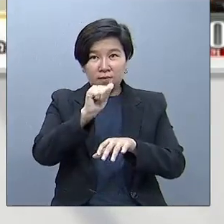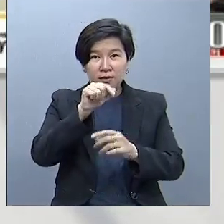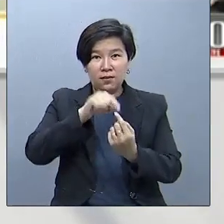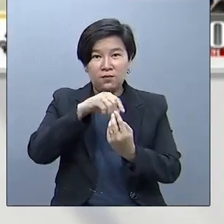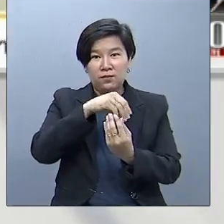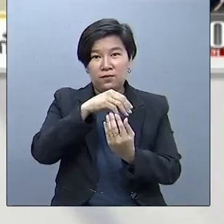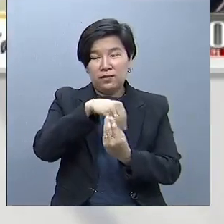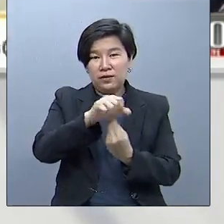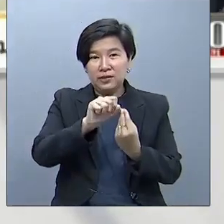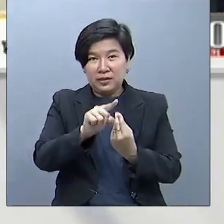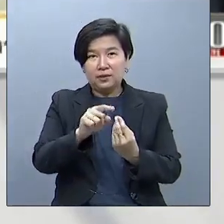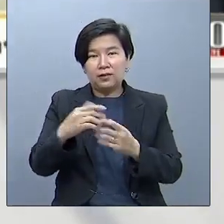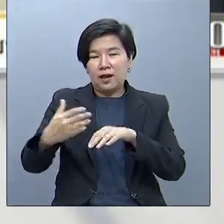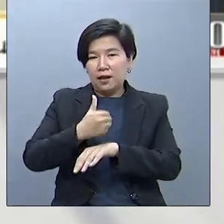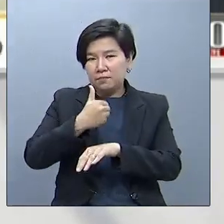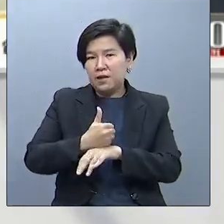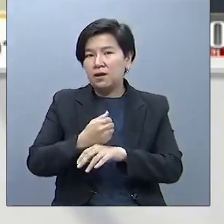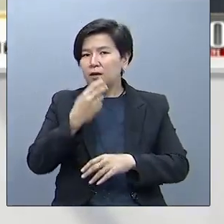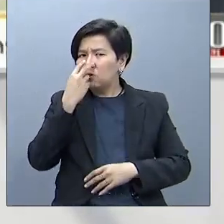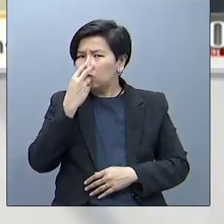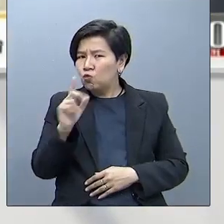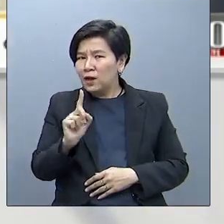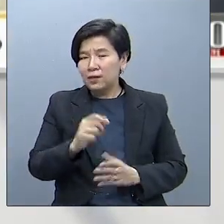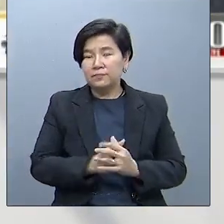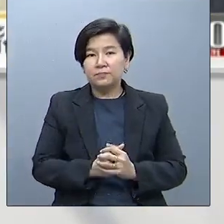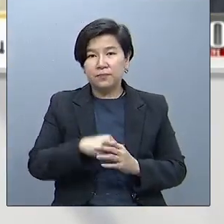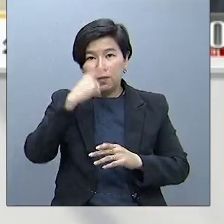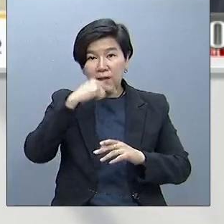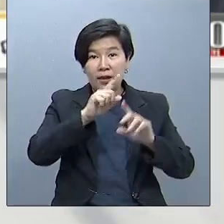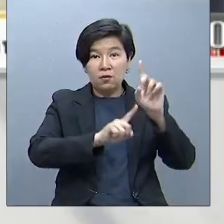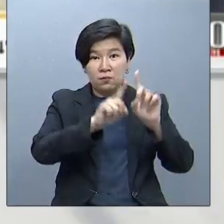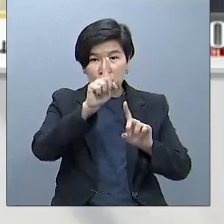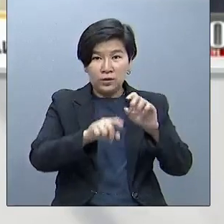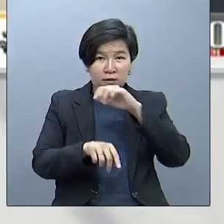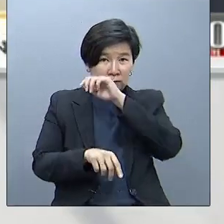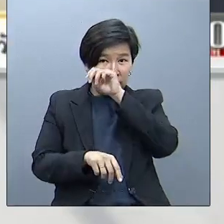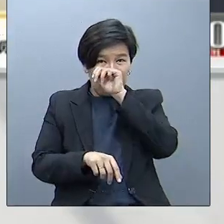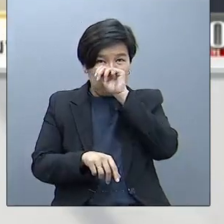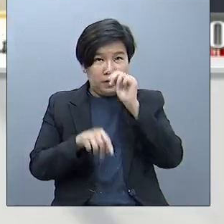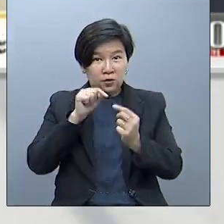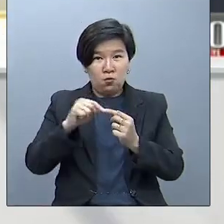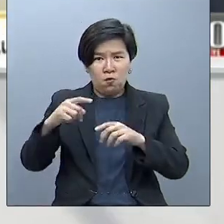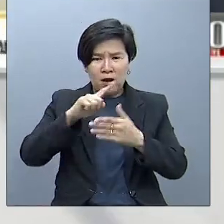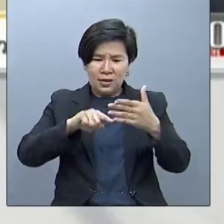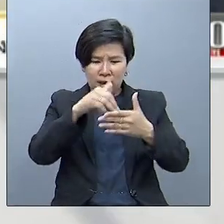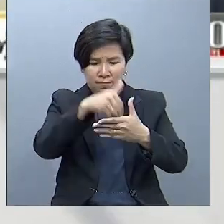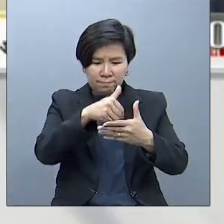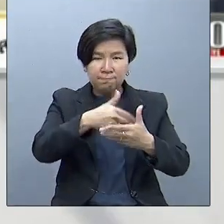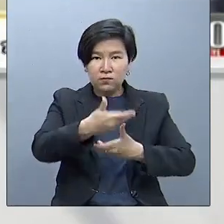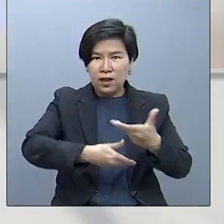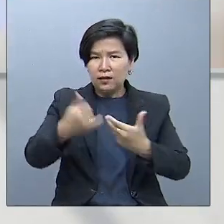ทศาตและการเมืองนะคะอาจาร์ก็มองวาจิ ๆ้แงโน้มหนไทยนี่ยมันตงจากกอนเลือกตั้ง เริฉพอ